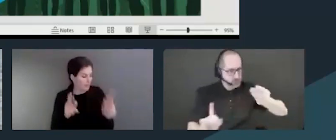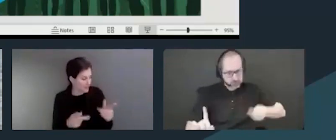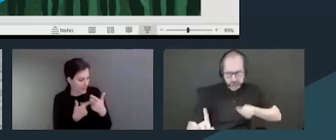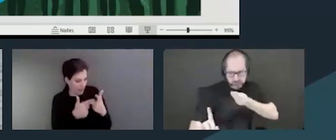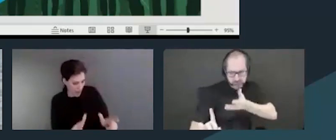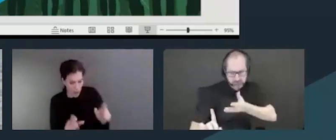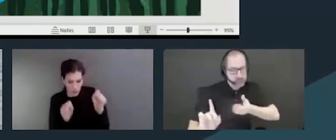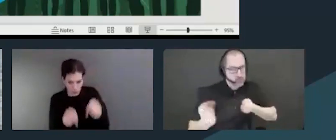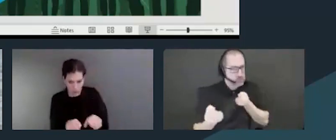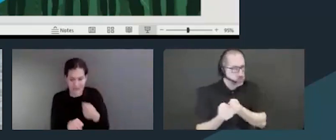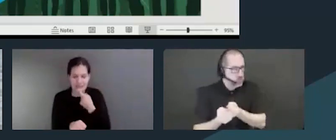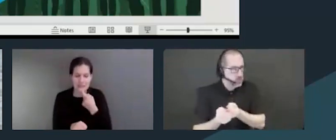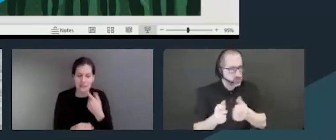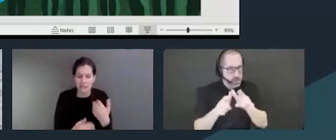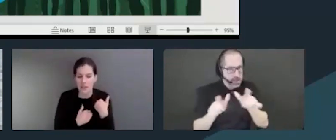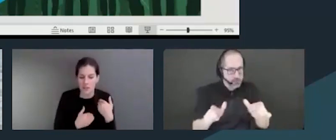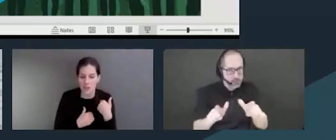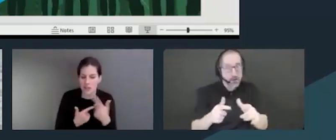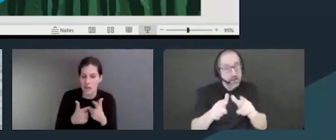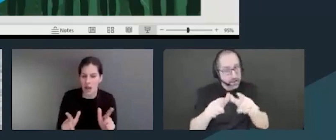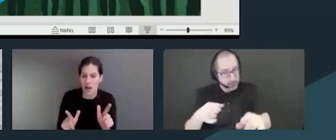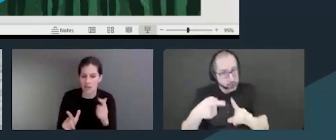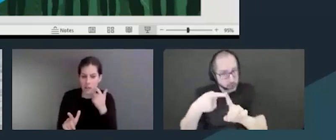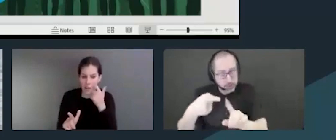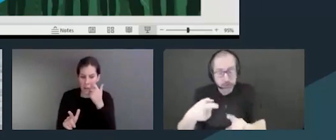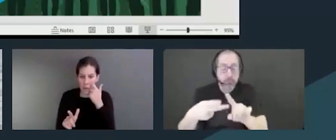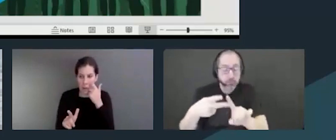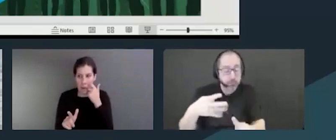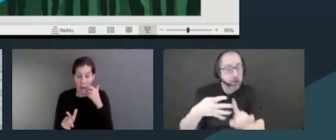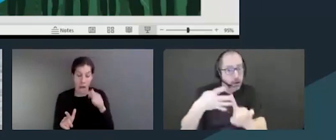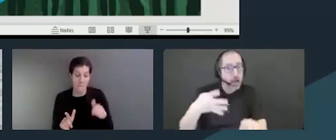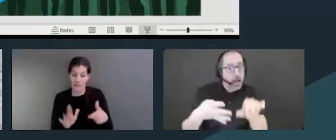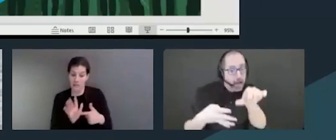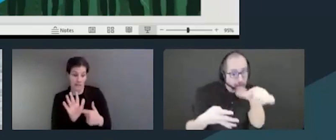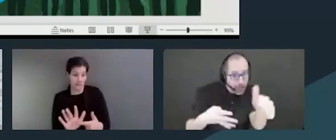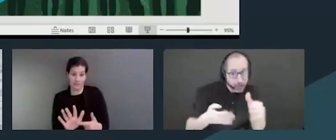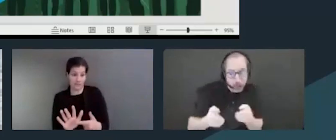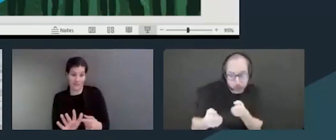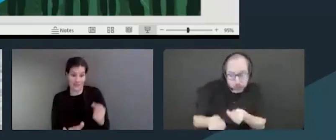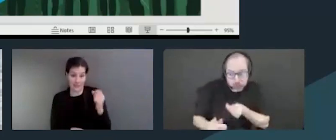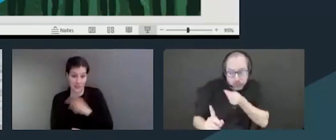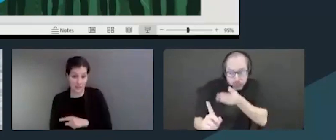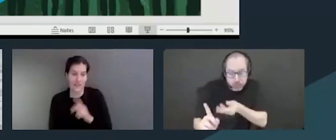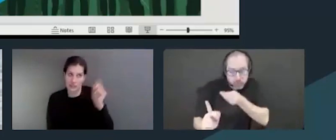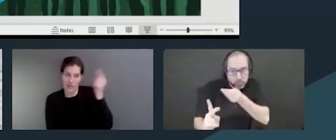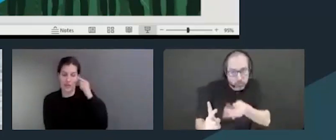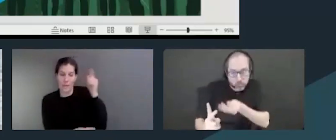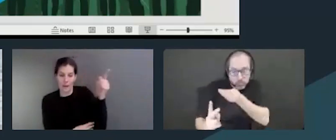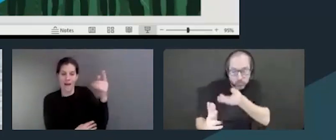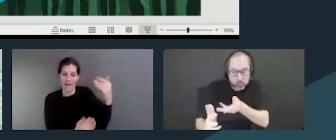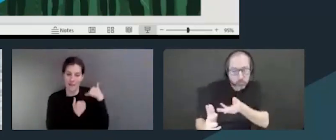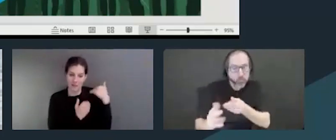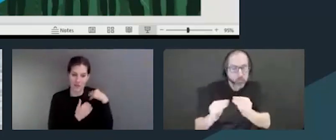adéquates pour se faire, justement, pour faire face à ce problème de langue.